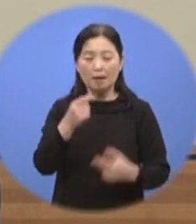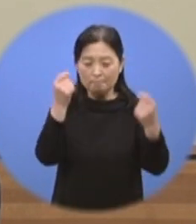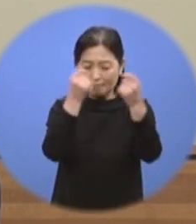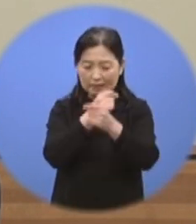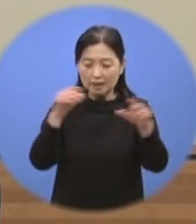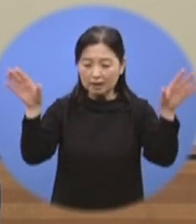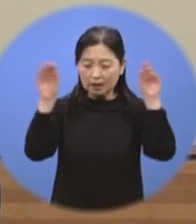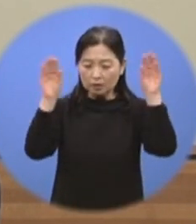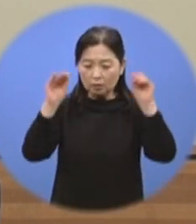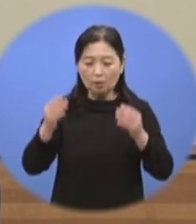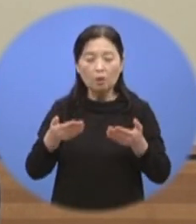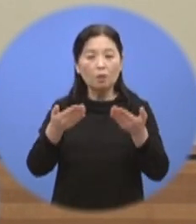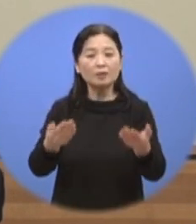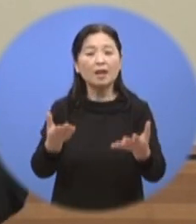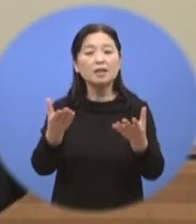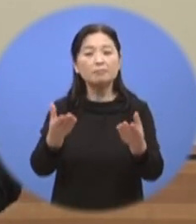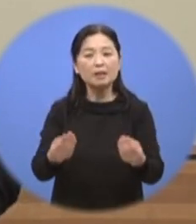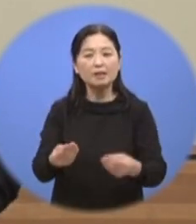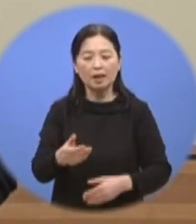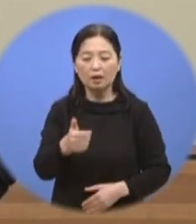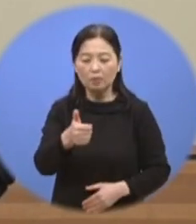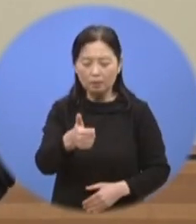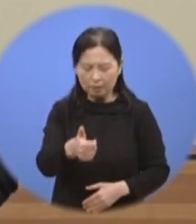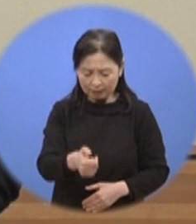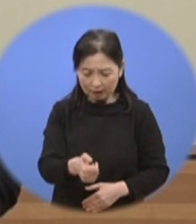伝えしたことをお詫びし訂正いたします。